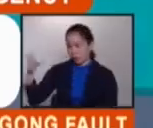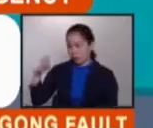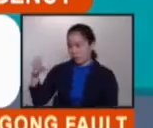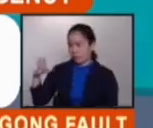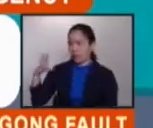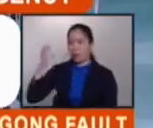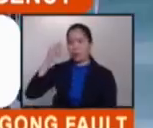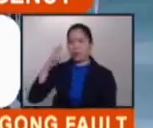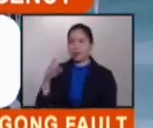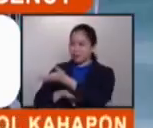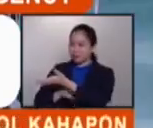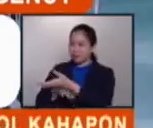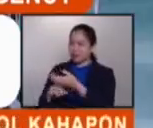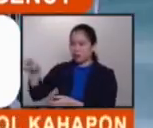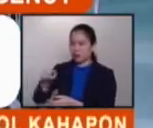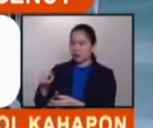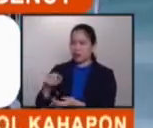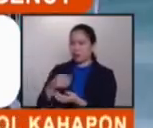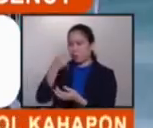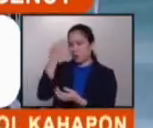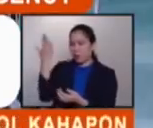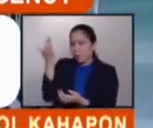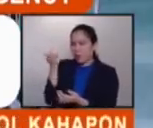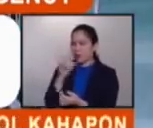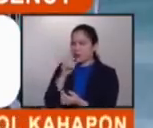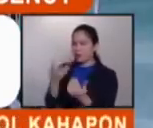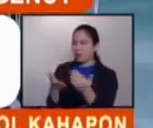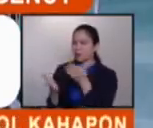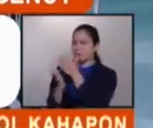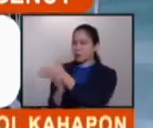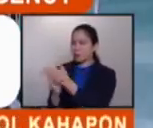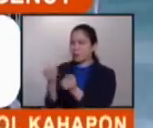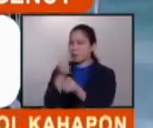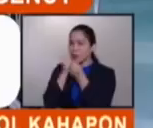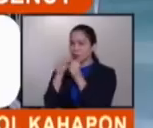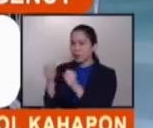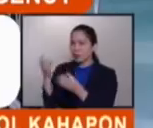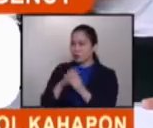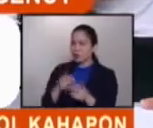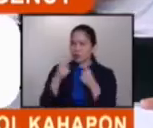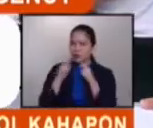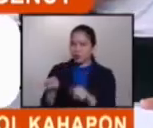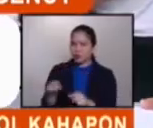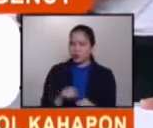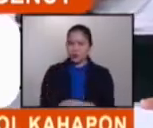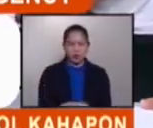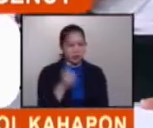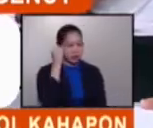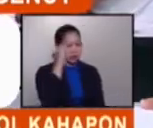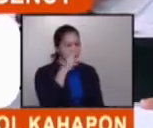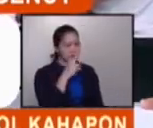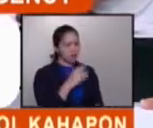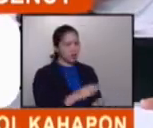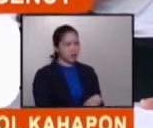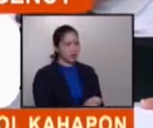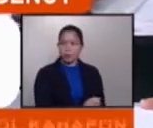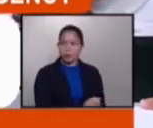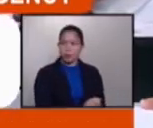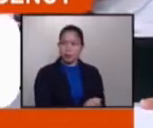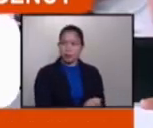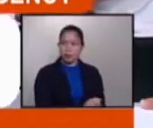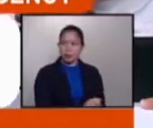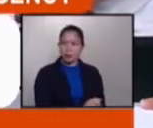sir ha, sinisisi pa nila kayo, ba't daw kayo hindi lumapit sa kanila, nasolve na sana yung problema. Sagutin nyo sir. Sir. Ito po si SG Brizo,